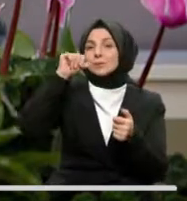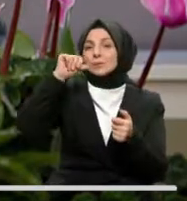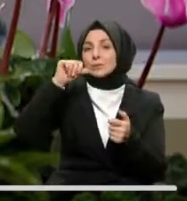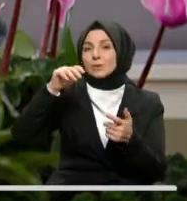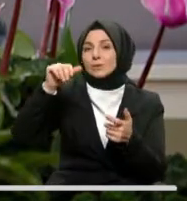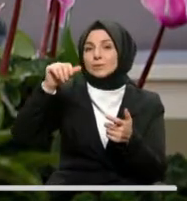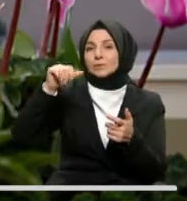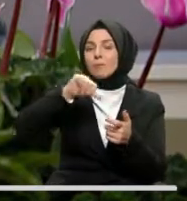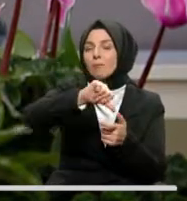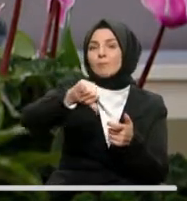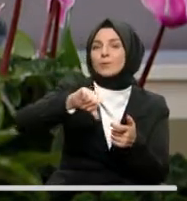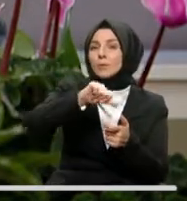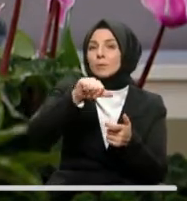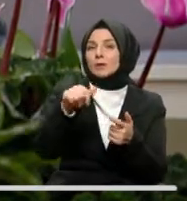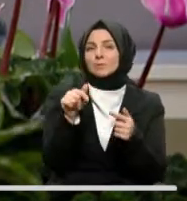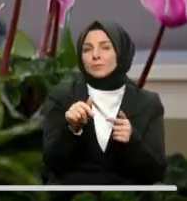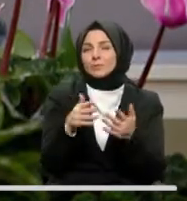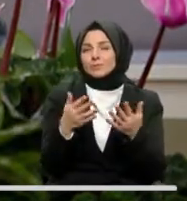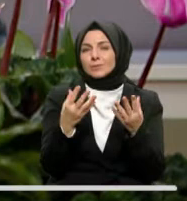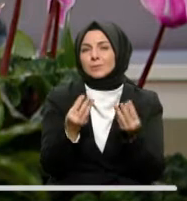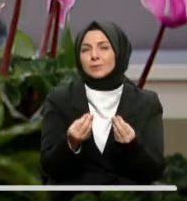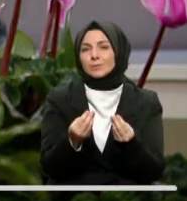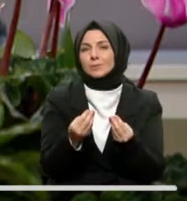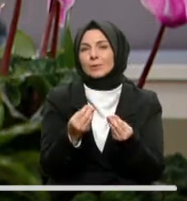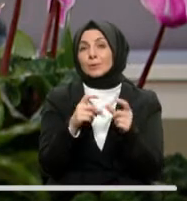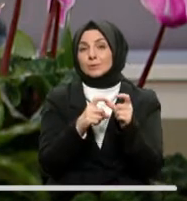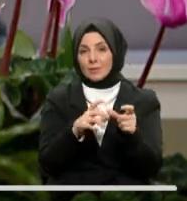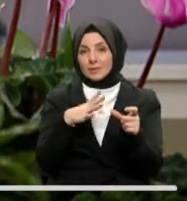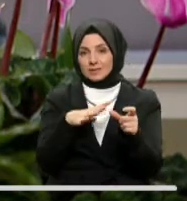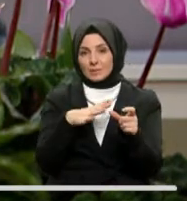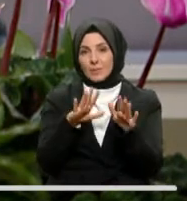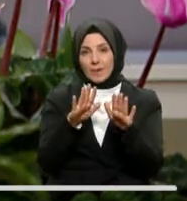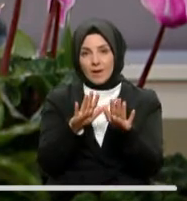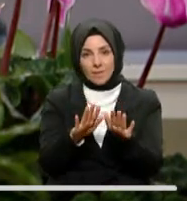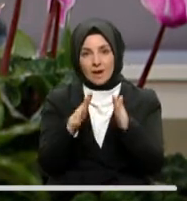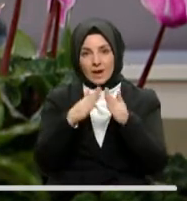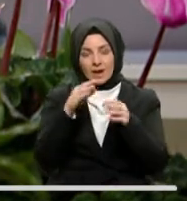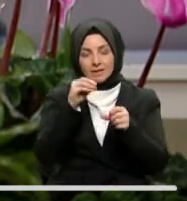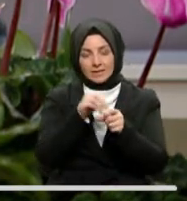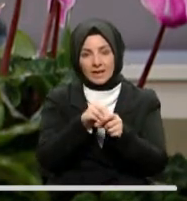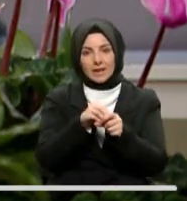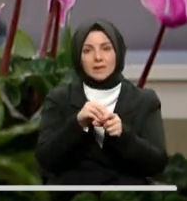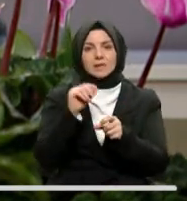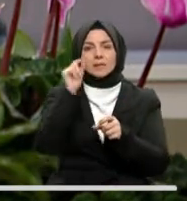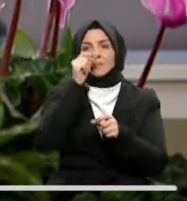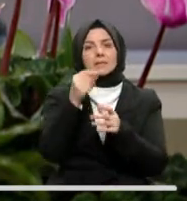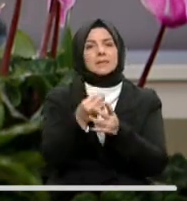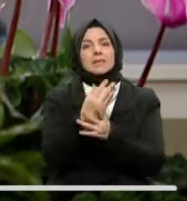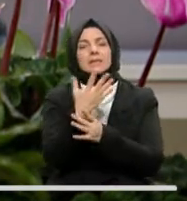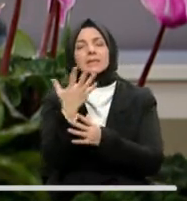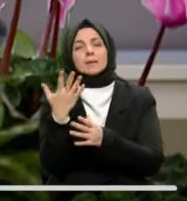önce şunu sormak istiyorum evde bitki besleme kek hangi açılardan faydalı ya da tercih edilmeli mi